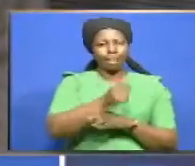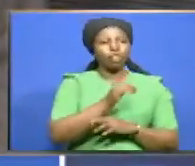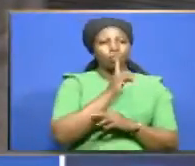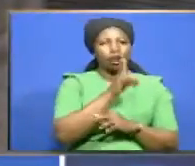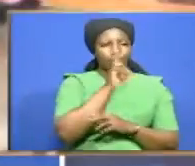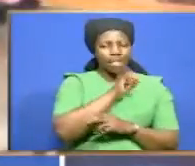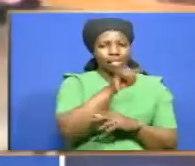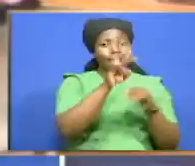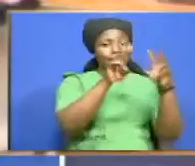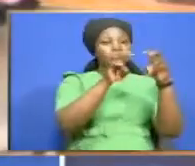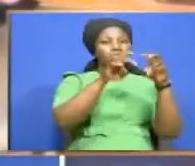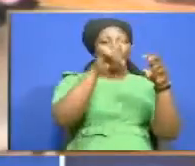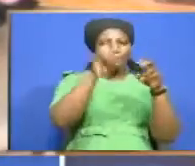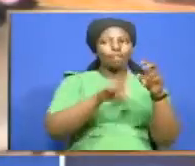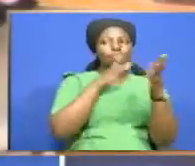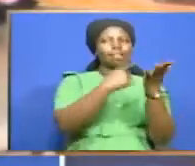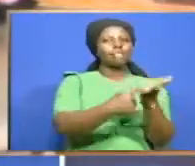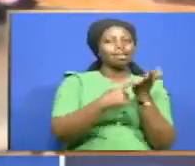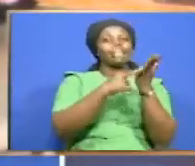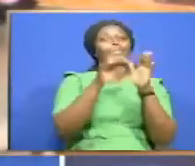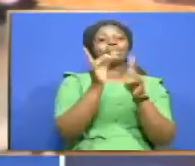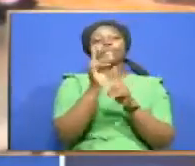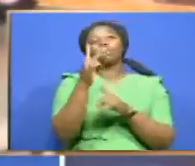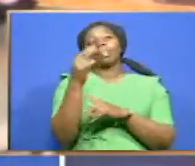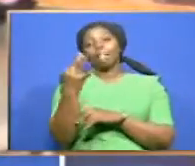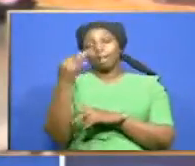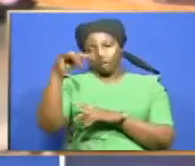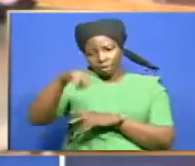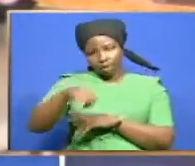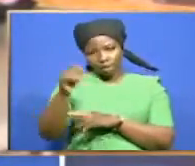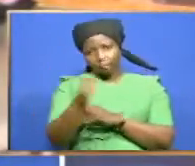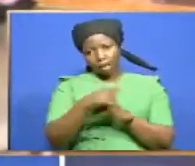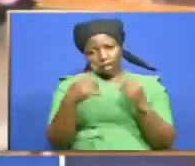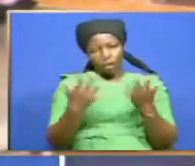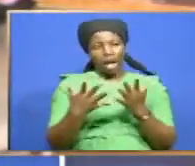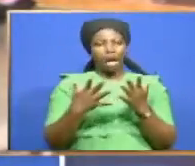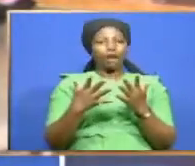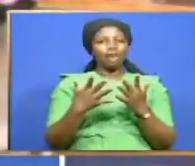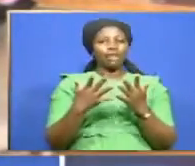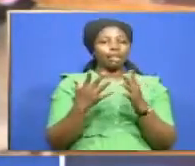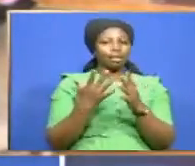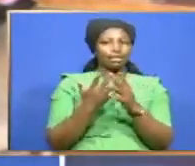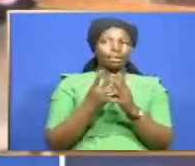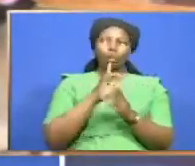kwamba swala hilo lijadiliwe tarehe 23 mwezi huu ambapo maagizo